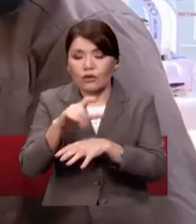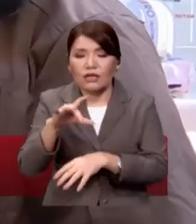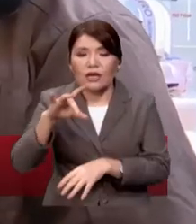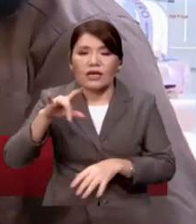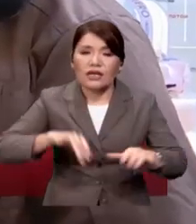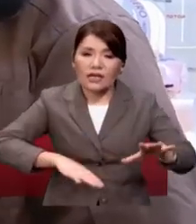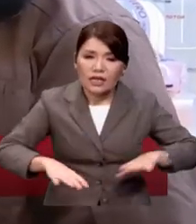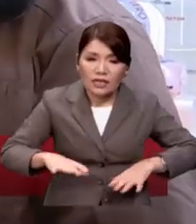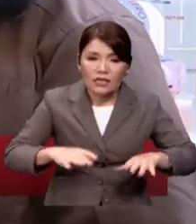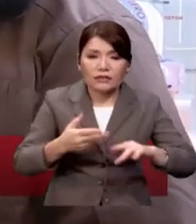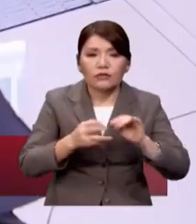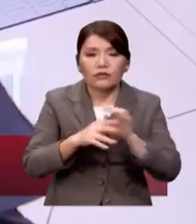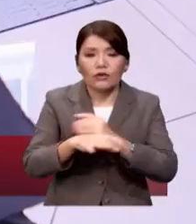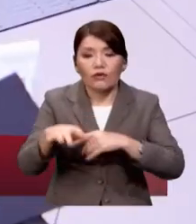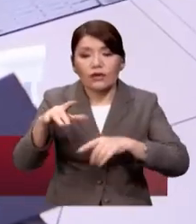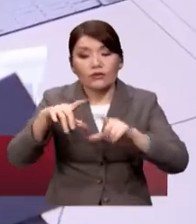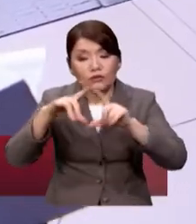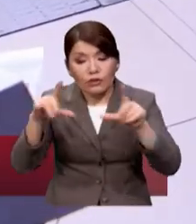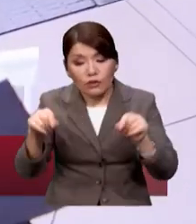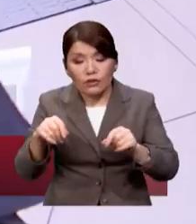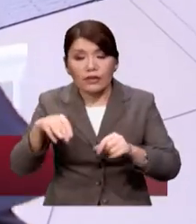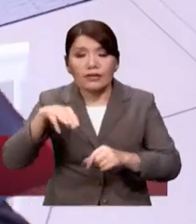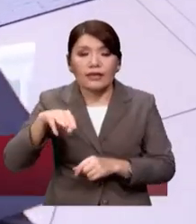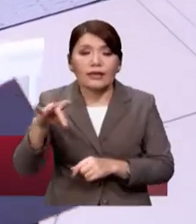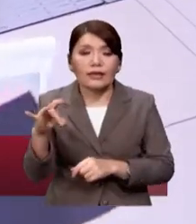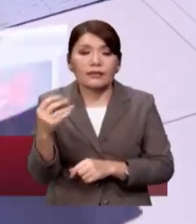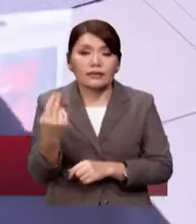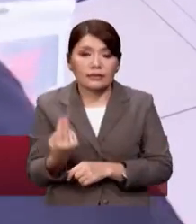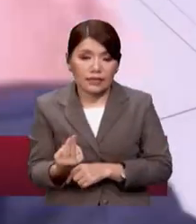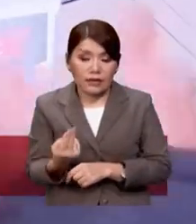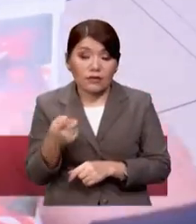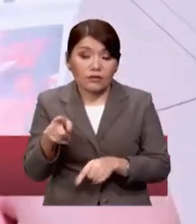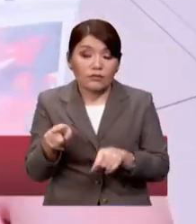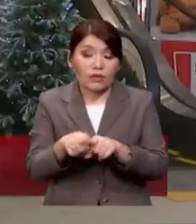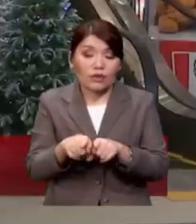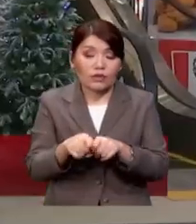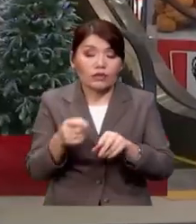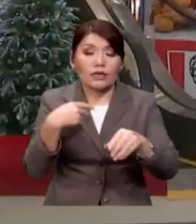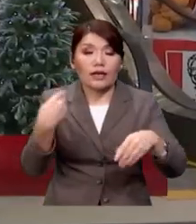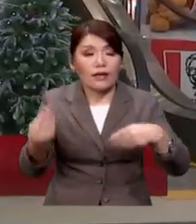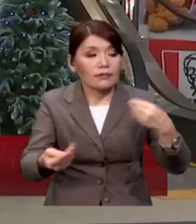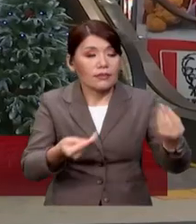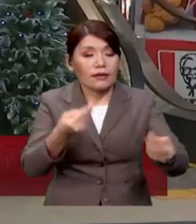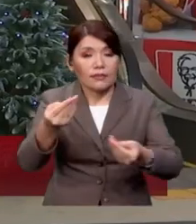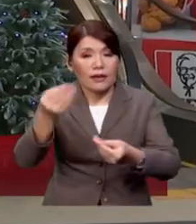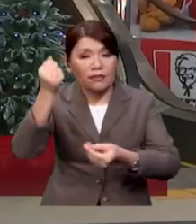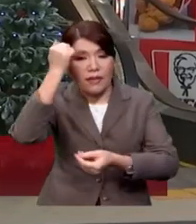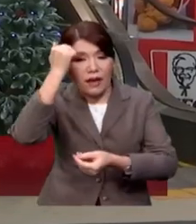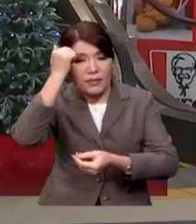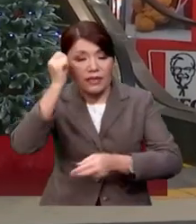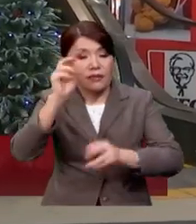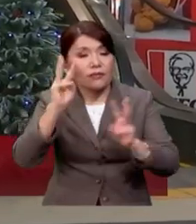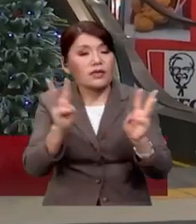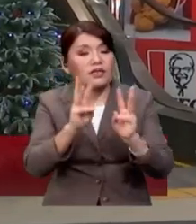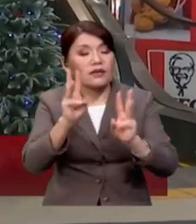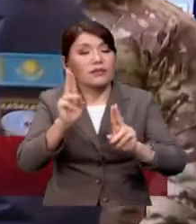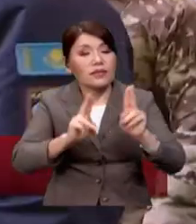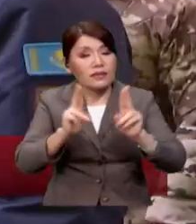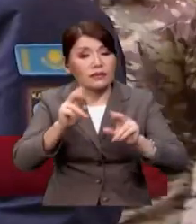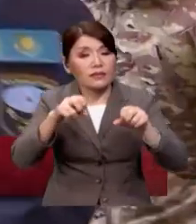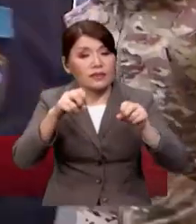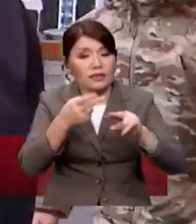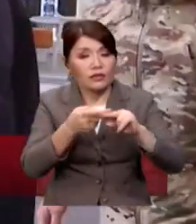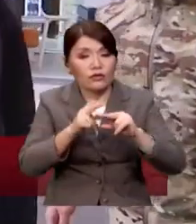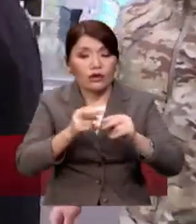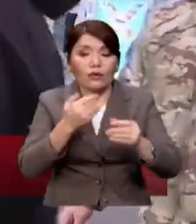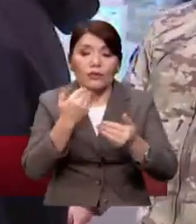рынки, образовательные учреждения и торгово-развлекательные центры. Представители распространяют памятки по пожарной безопасности, проводят лекции